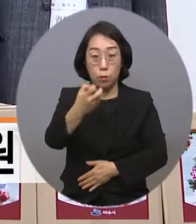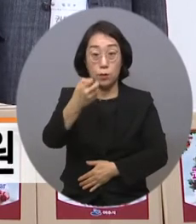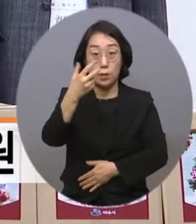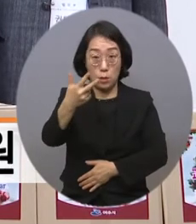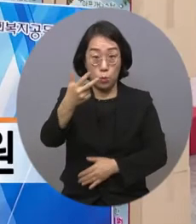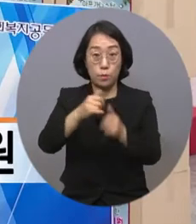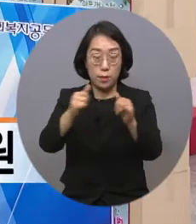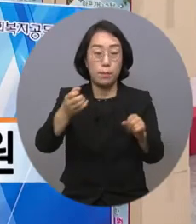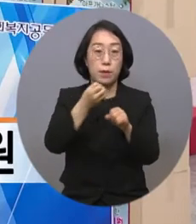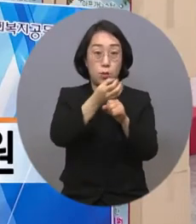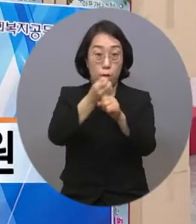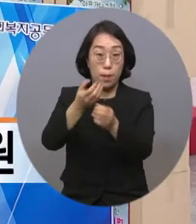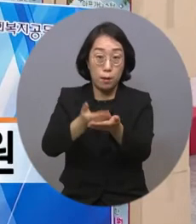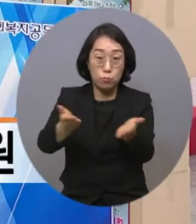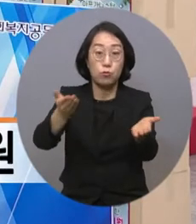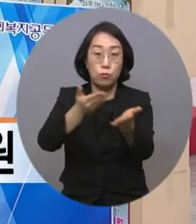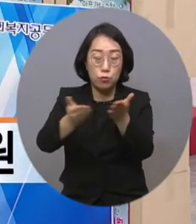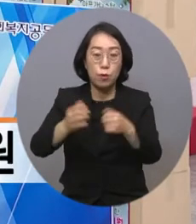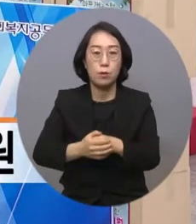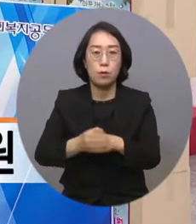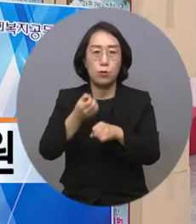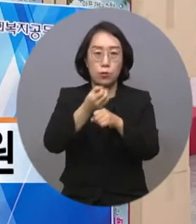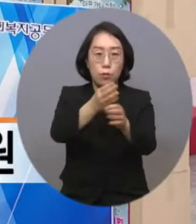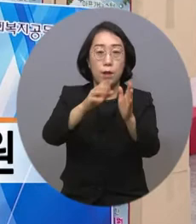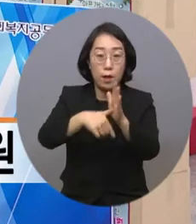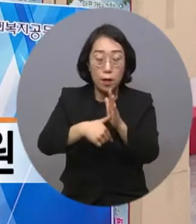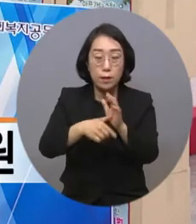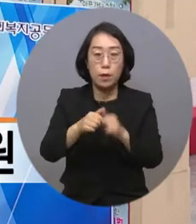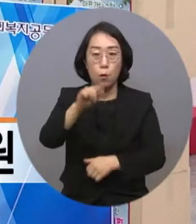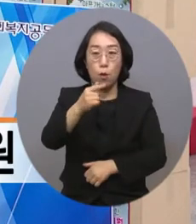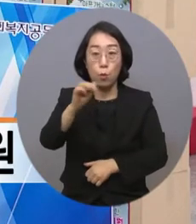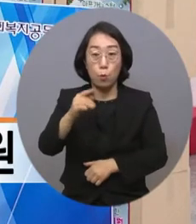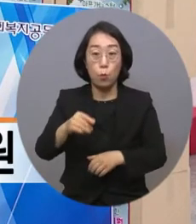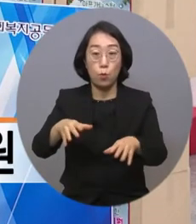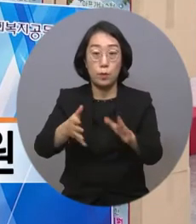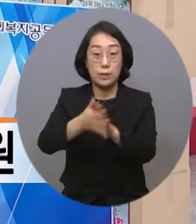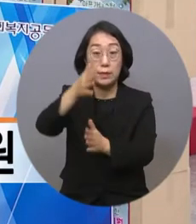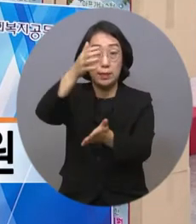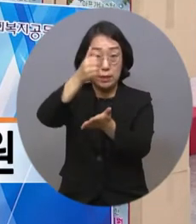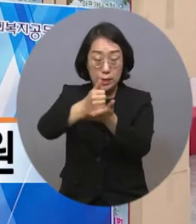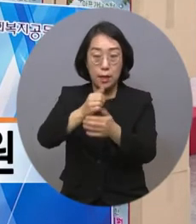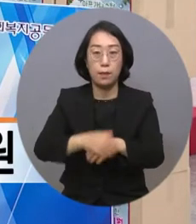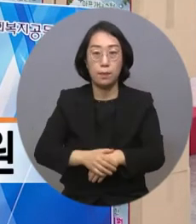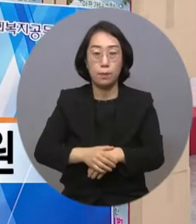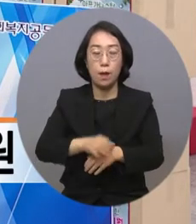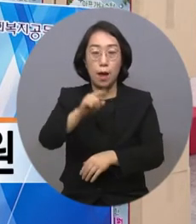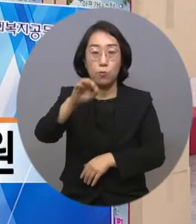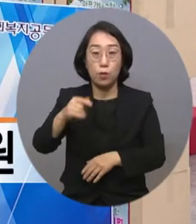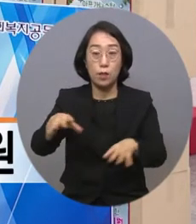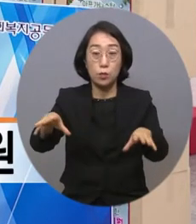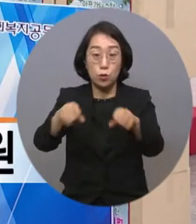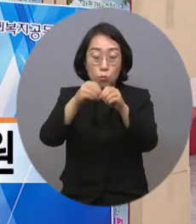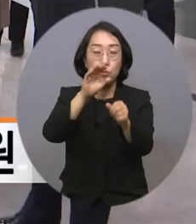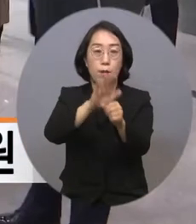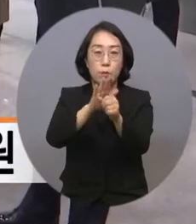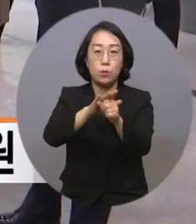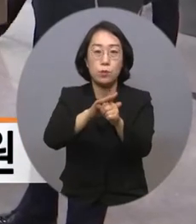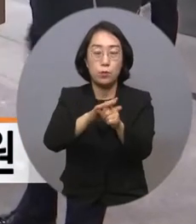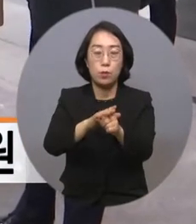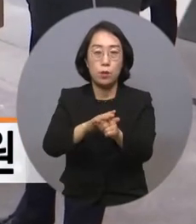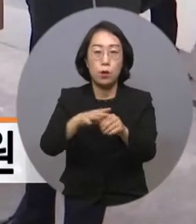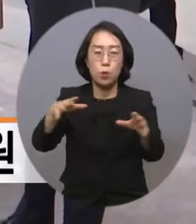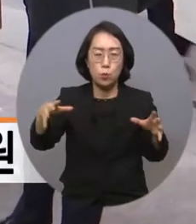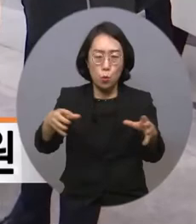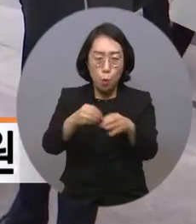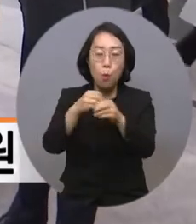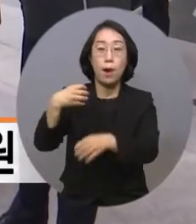387명에게 전달됐으며 이날 전달식에는 권호봉 여수시장과 유봉열 아프간 정부합동지원단